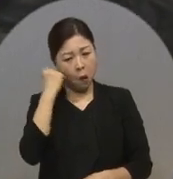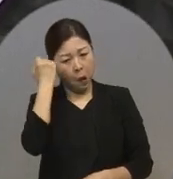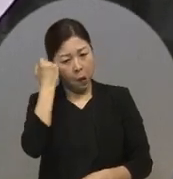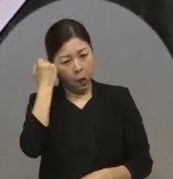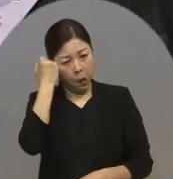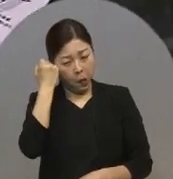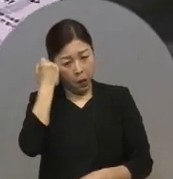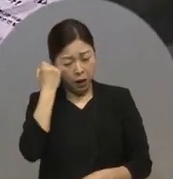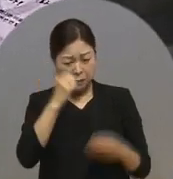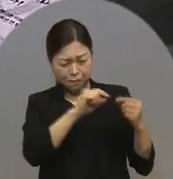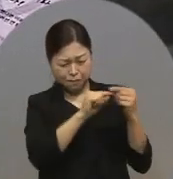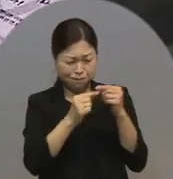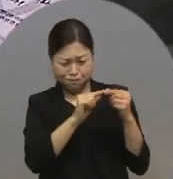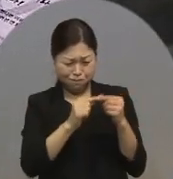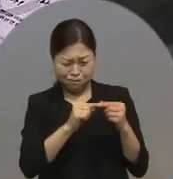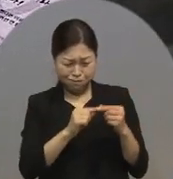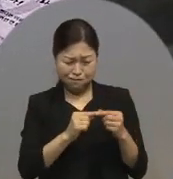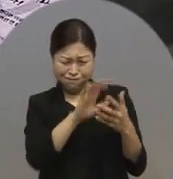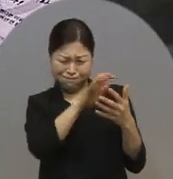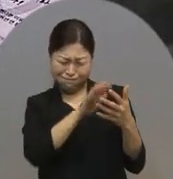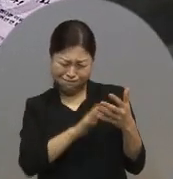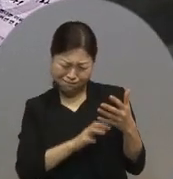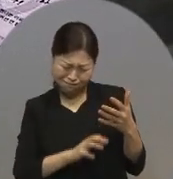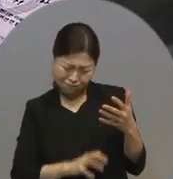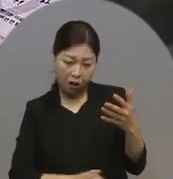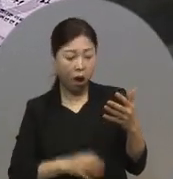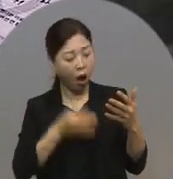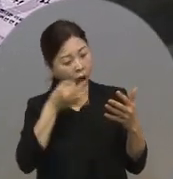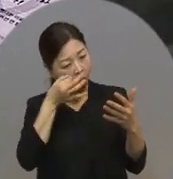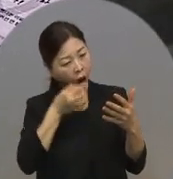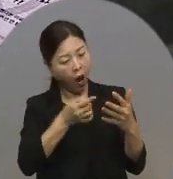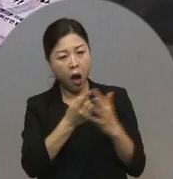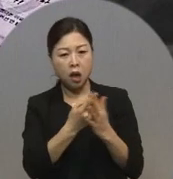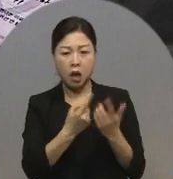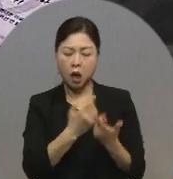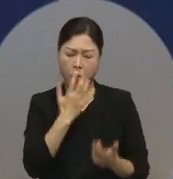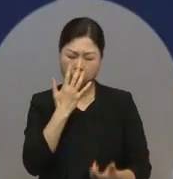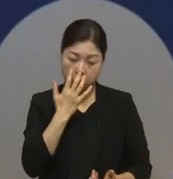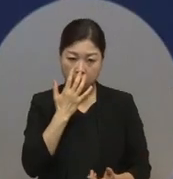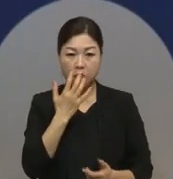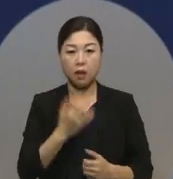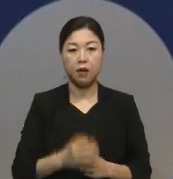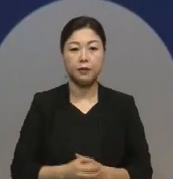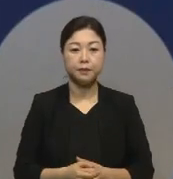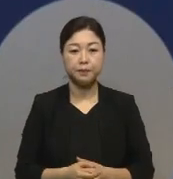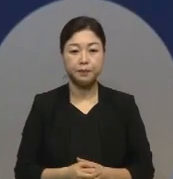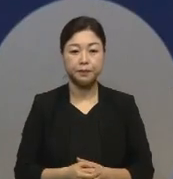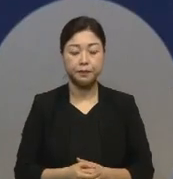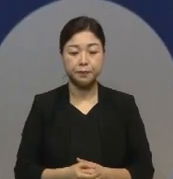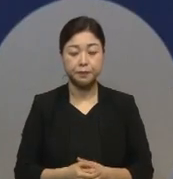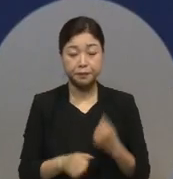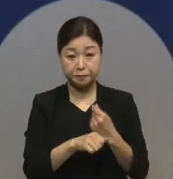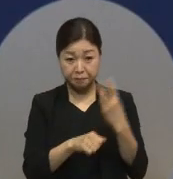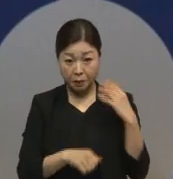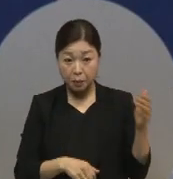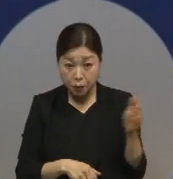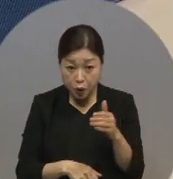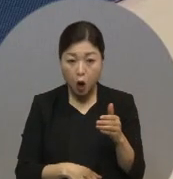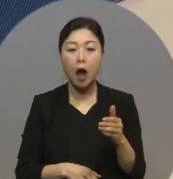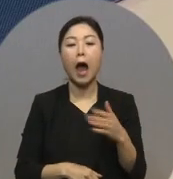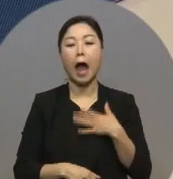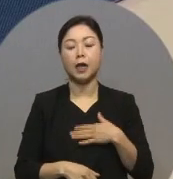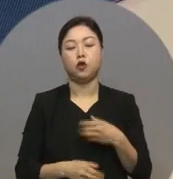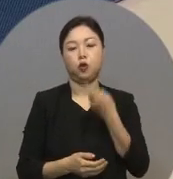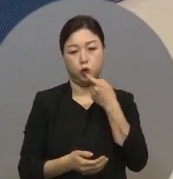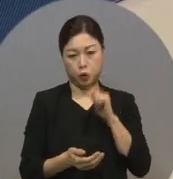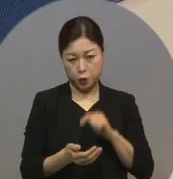글이 가득한 공약을 모두 이해하기에는 어려움이 있습니다. 이에 몇 년 전부터 알기 쉬운 선거